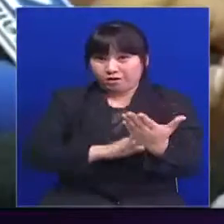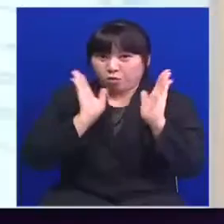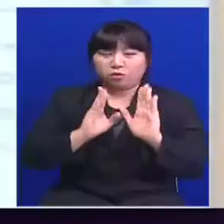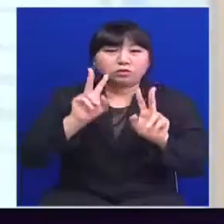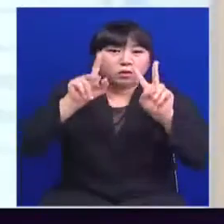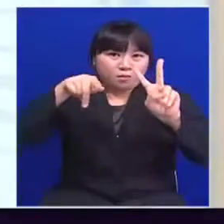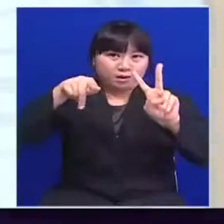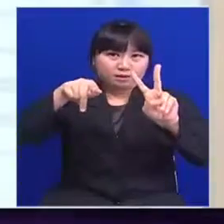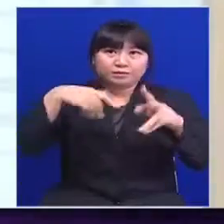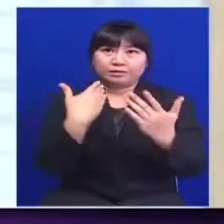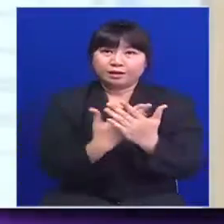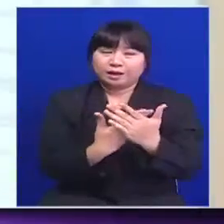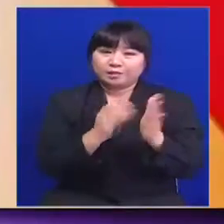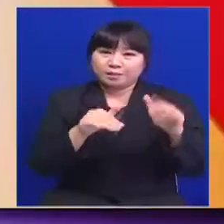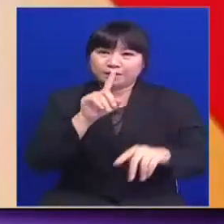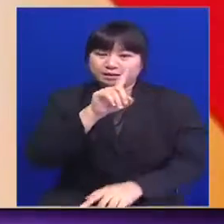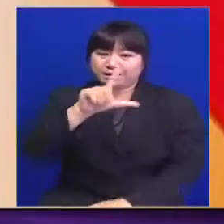ายในวงเงินเฉลี่ย